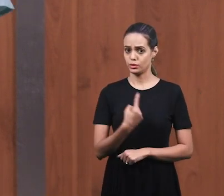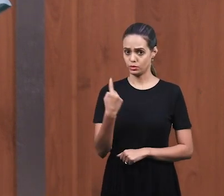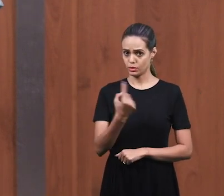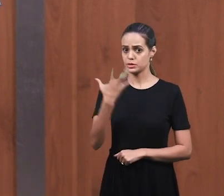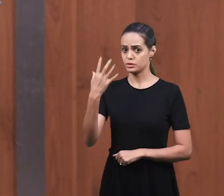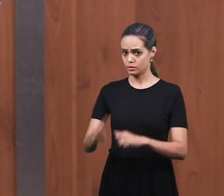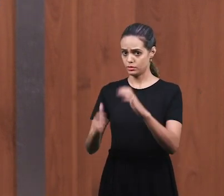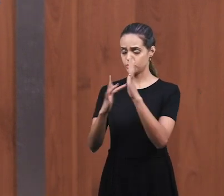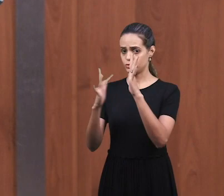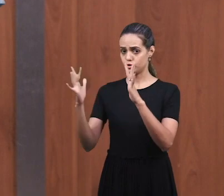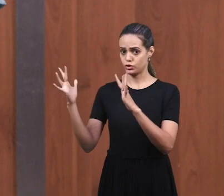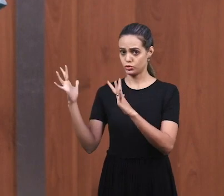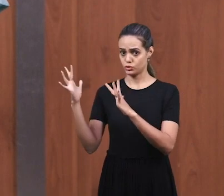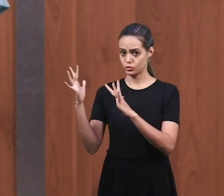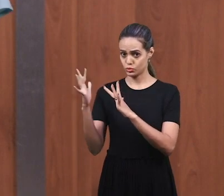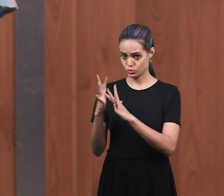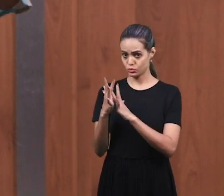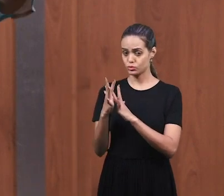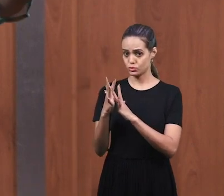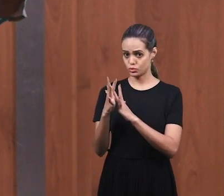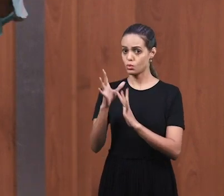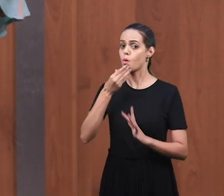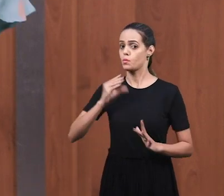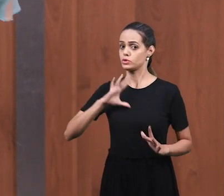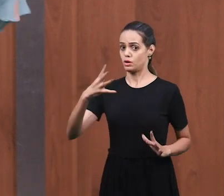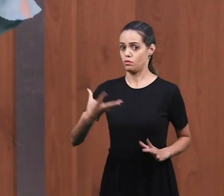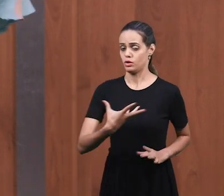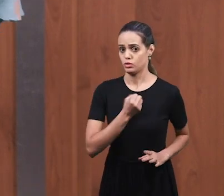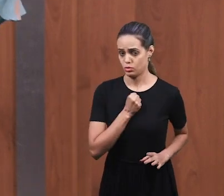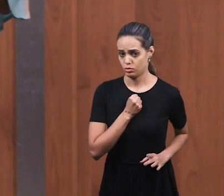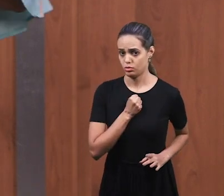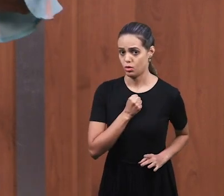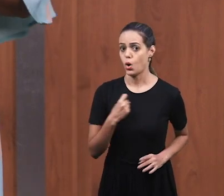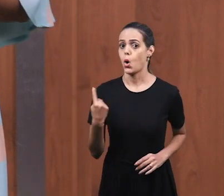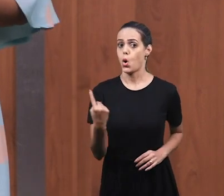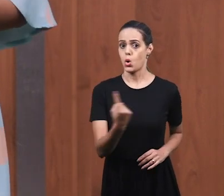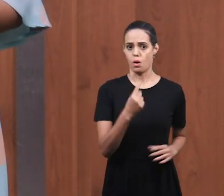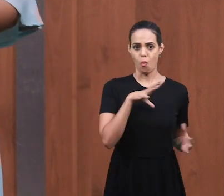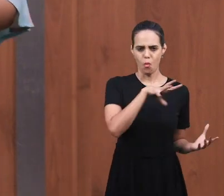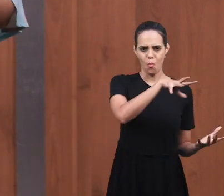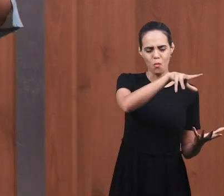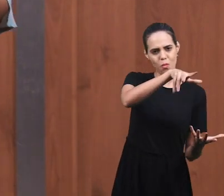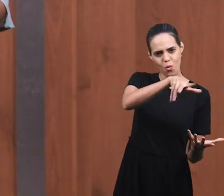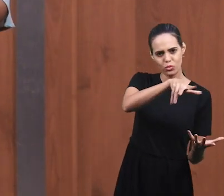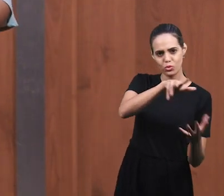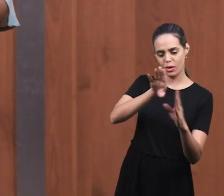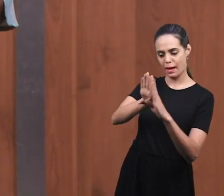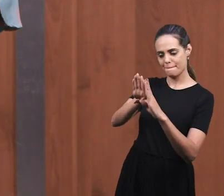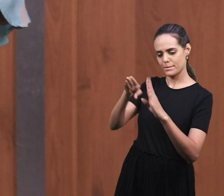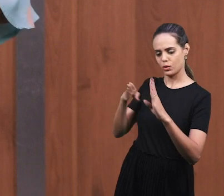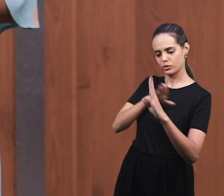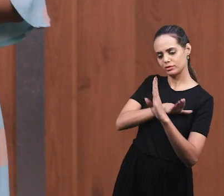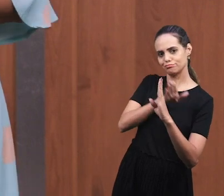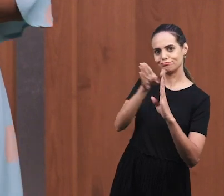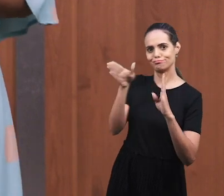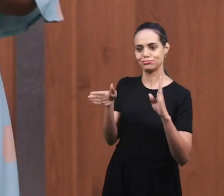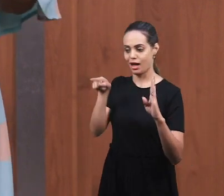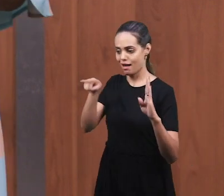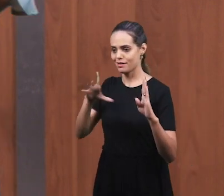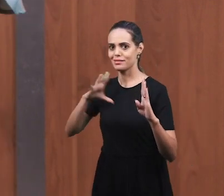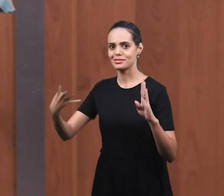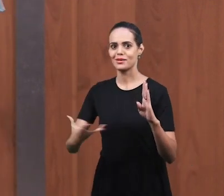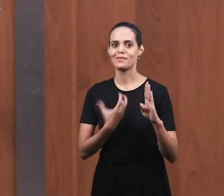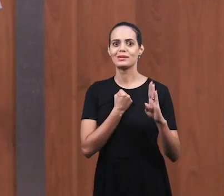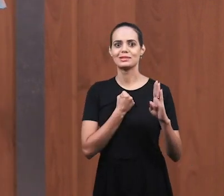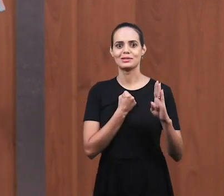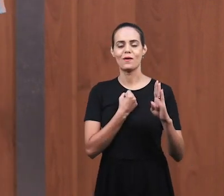sauveur, il nous enlève de la mort éternelle vers la vie éternelle. Quand nous passons par la porte